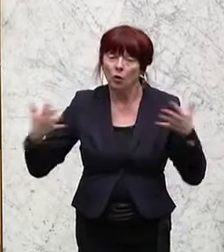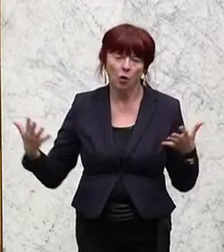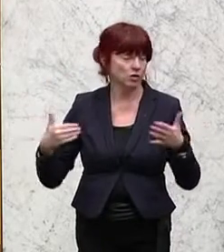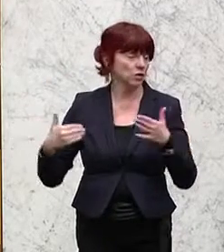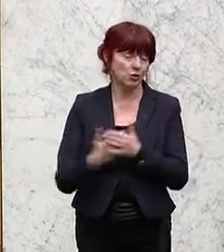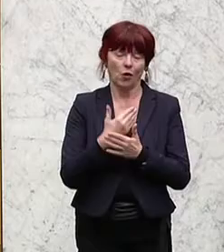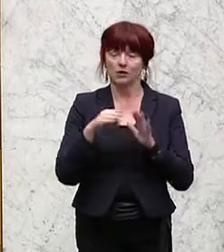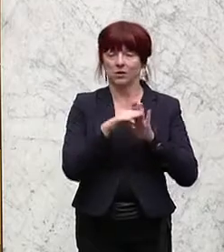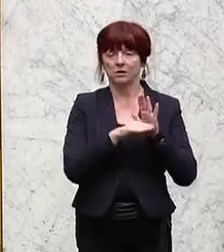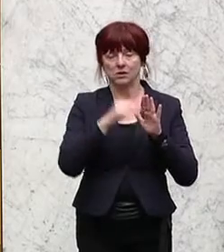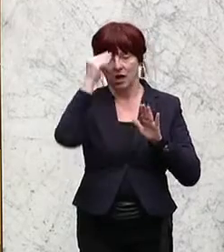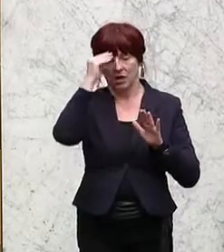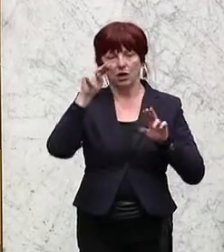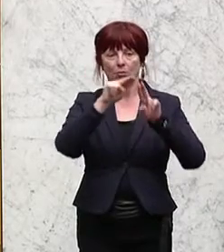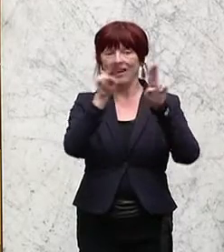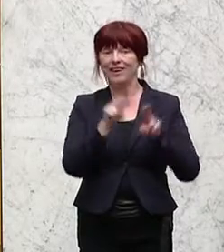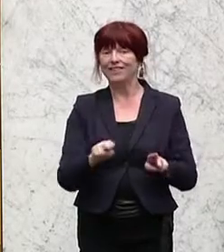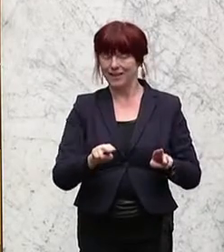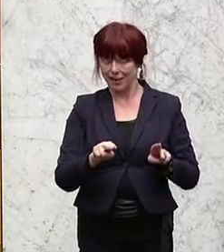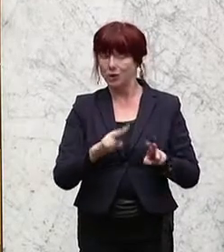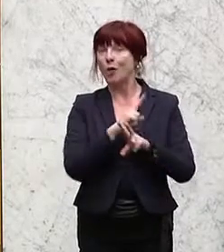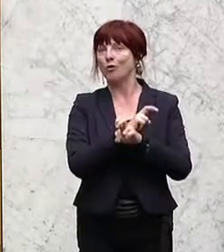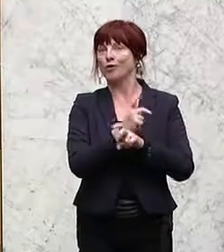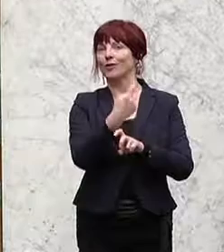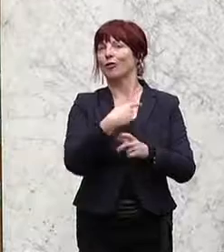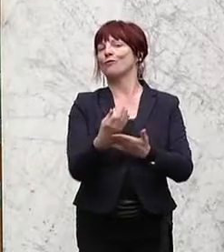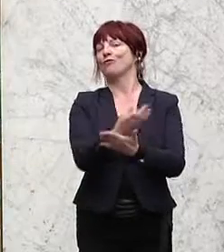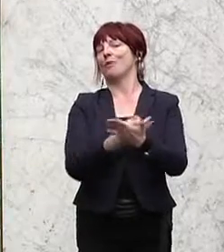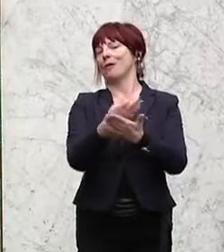glaube, international werden wir zukünftig als Vorbild gelten. Dankeschön.